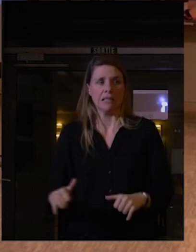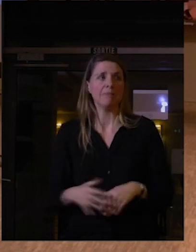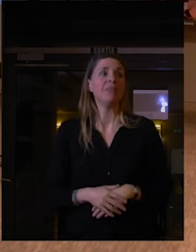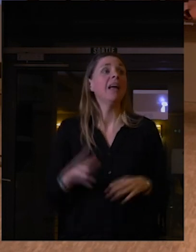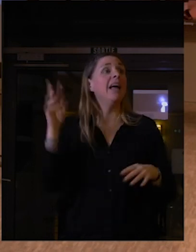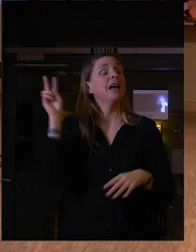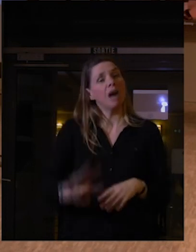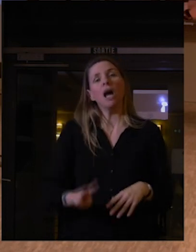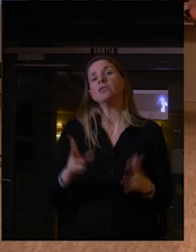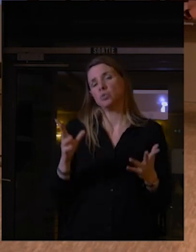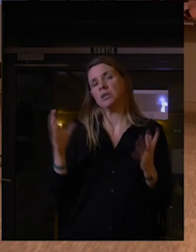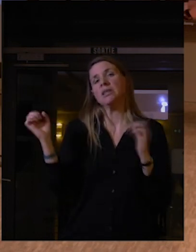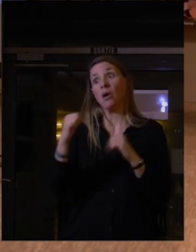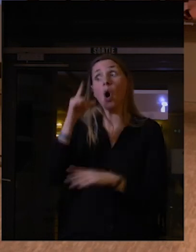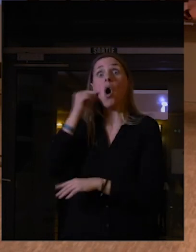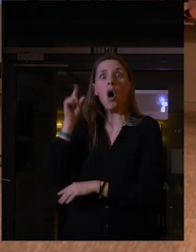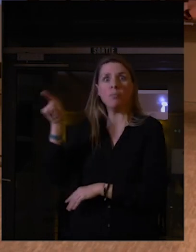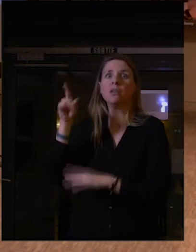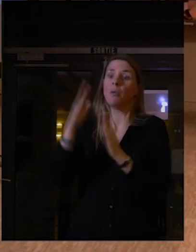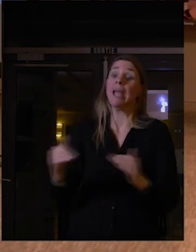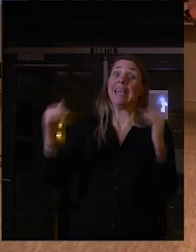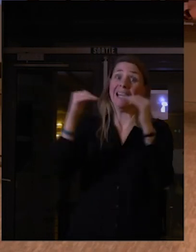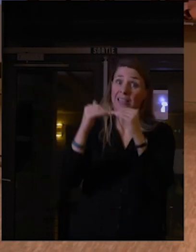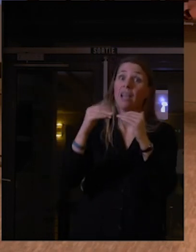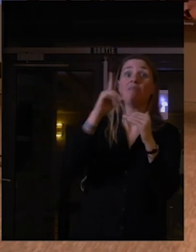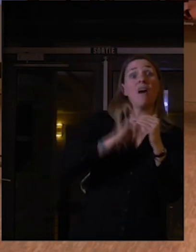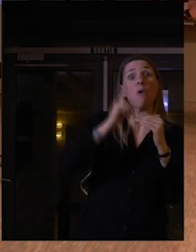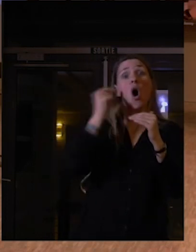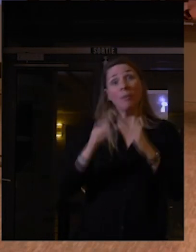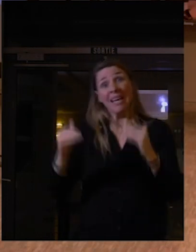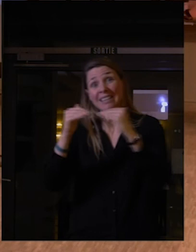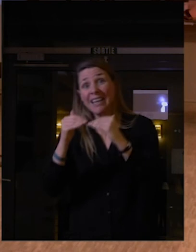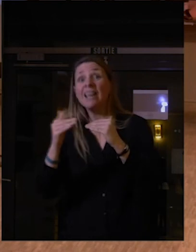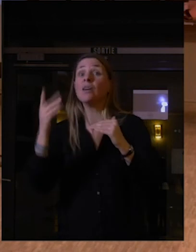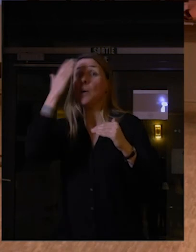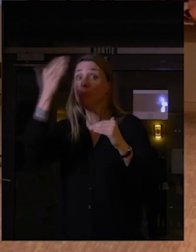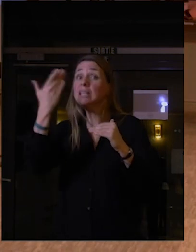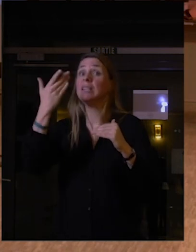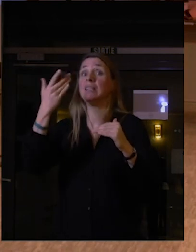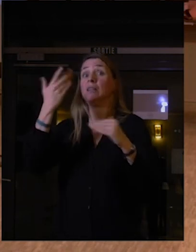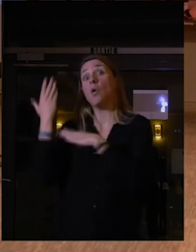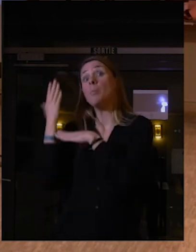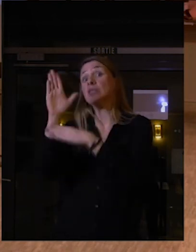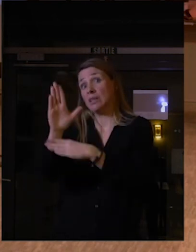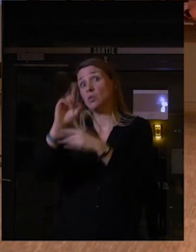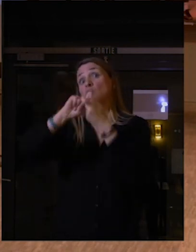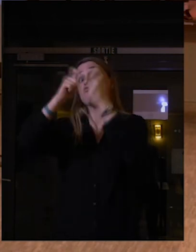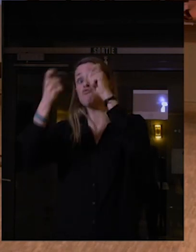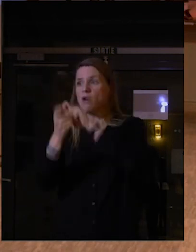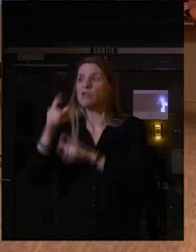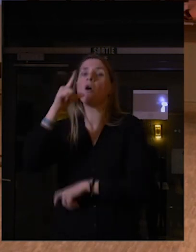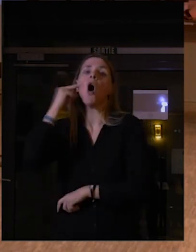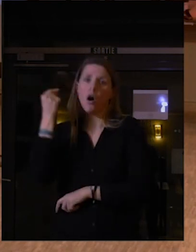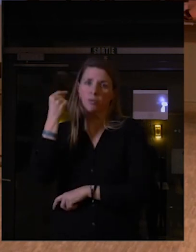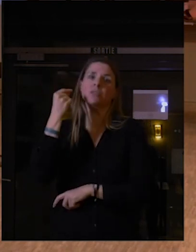les hommes aussi. C'est que l'égalité entre les femmes et les hommes, elle se fera que si aussi il y a un changement de représentation des hommes sur le